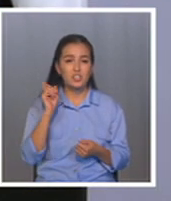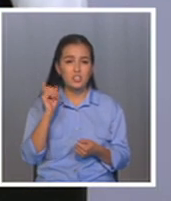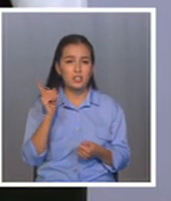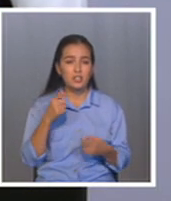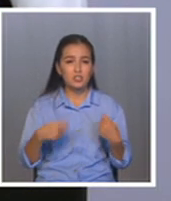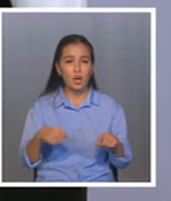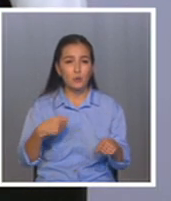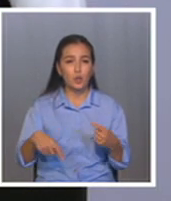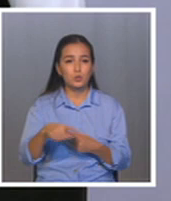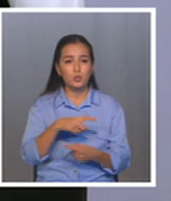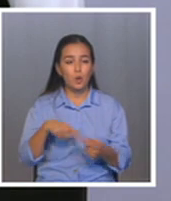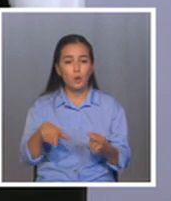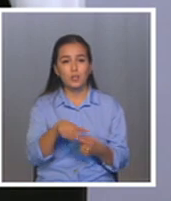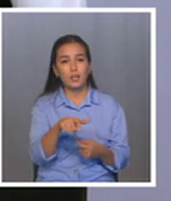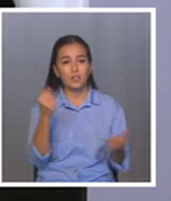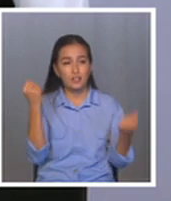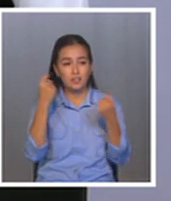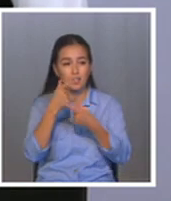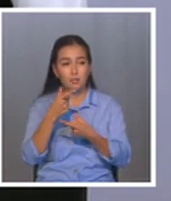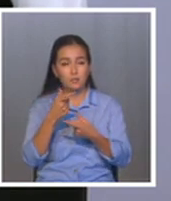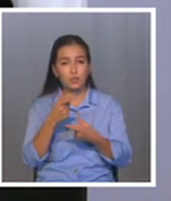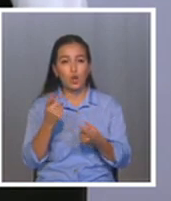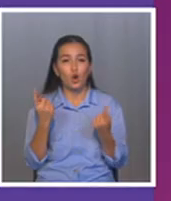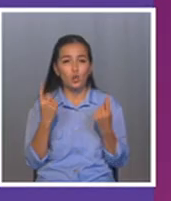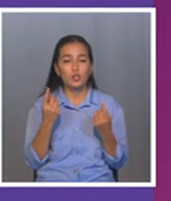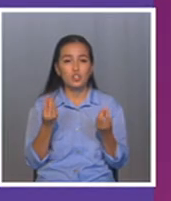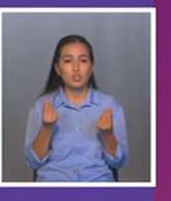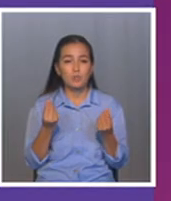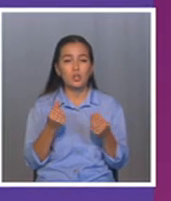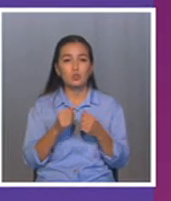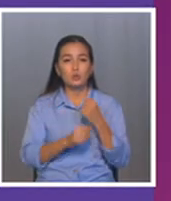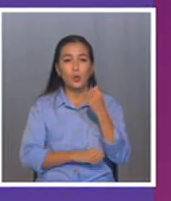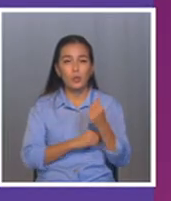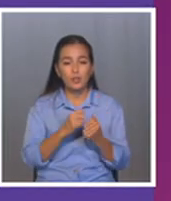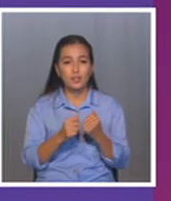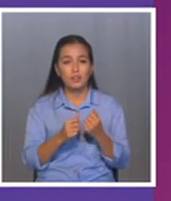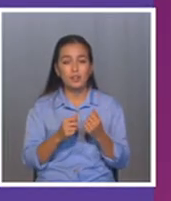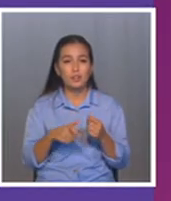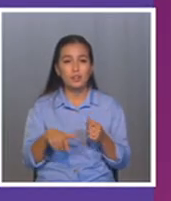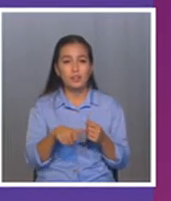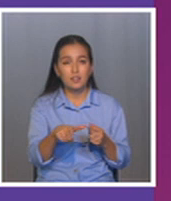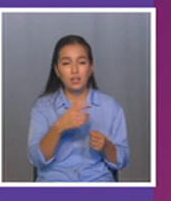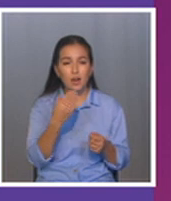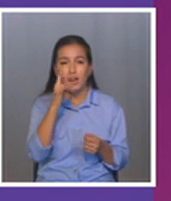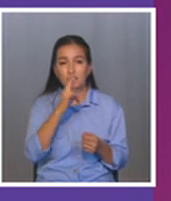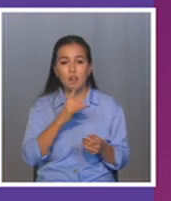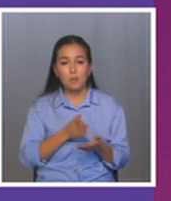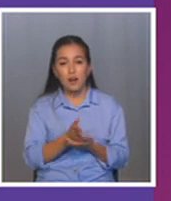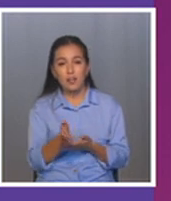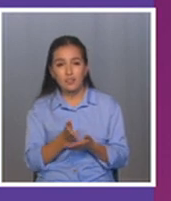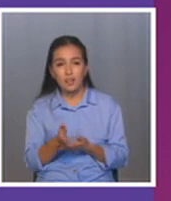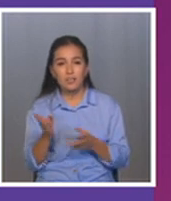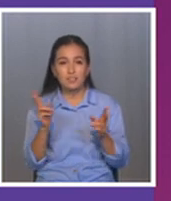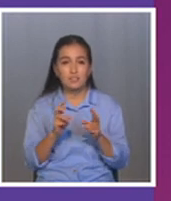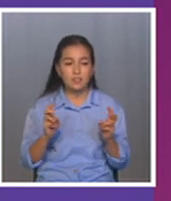жолдарын анықтаймыз. Ұлы Жібек жолының Қазақстандағы бағыттары мен тармақтарын